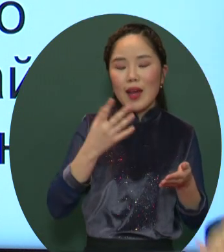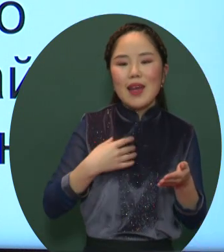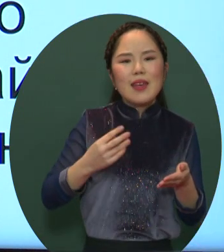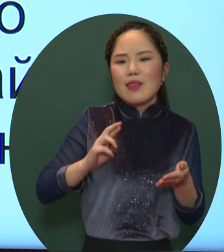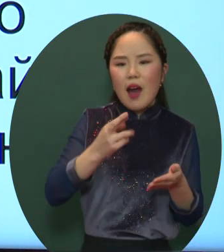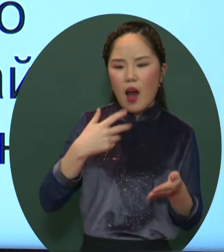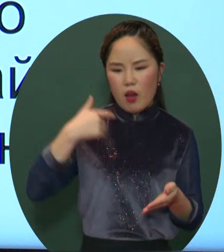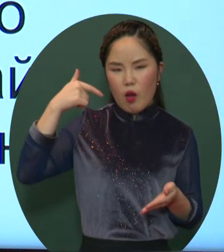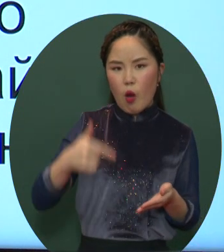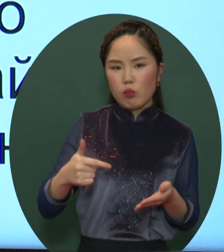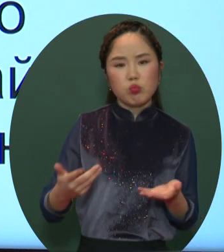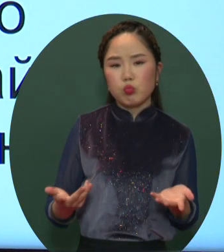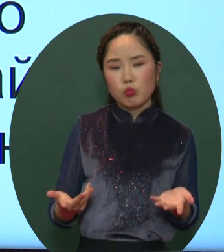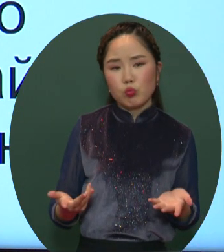бэ?